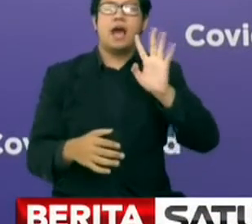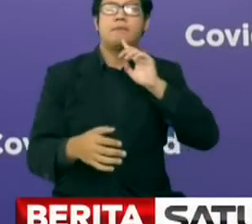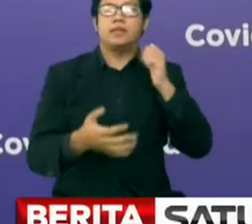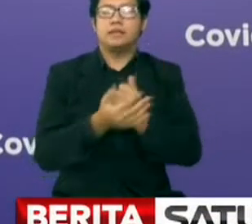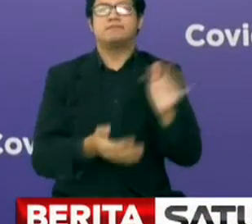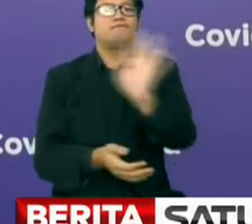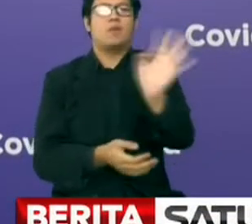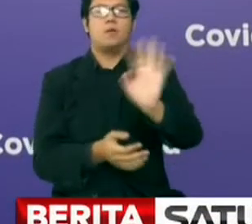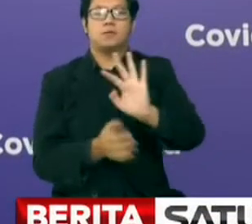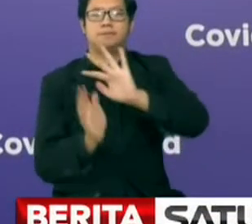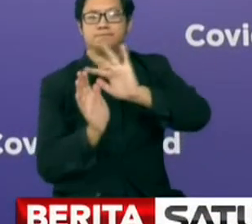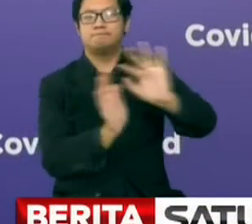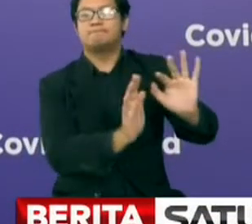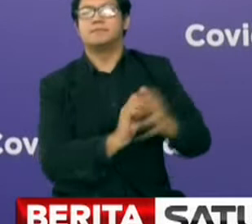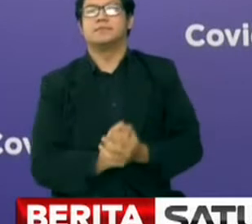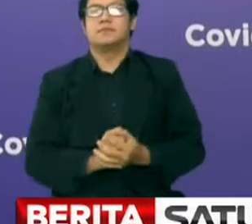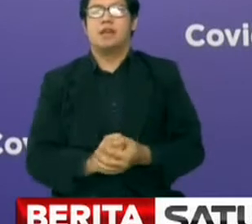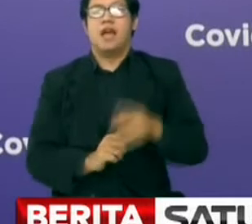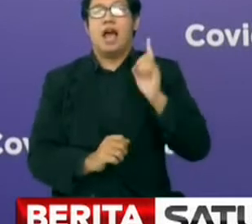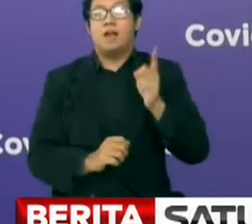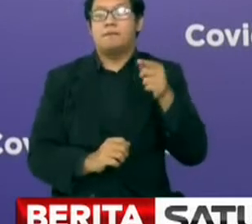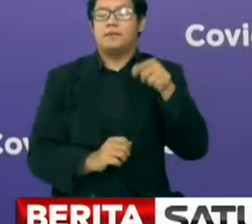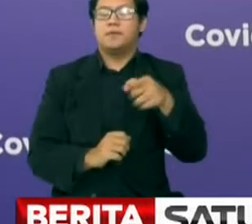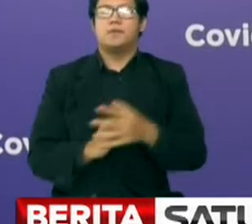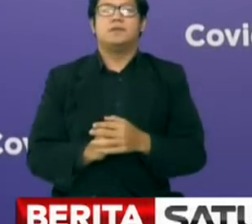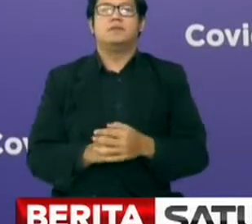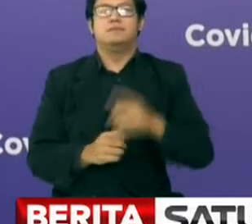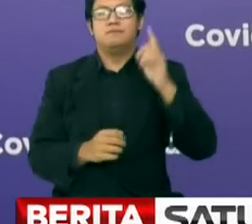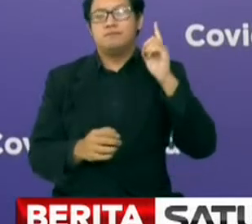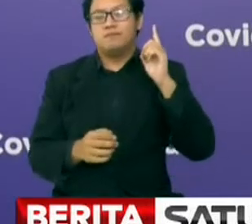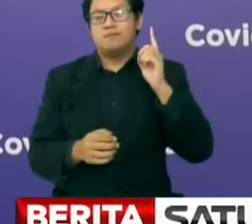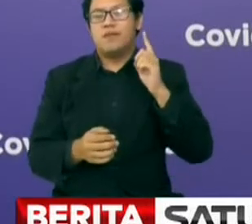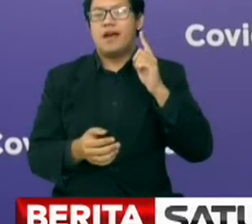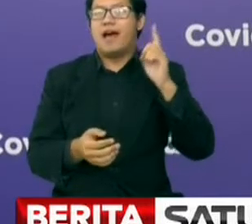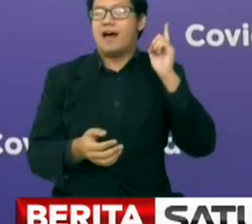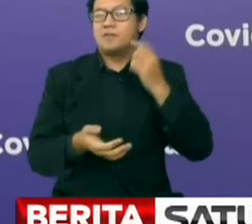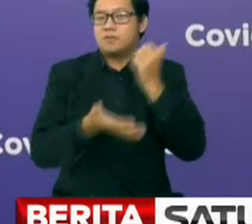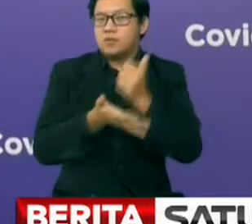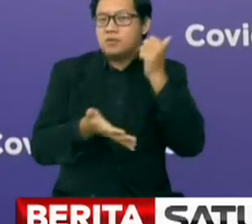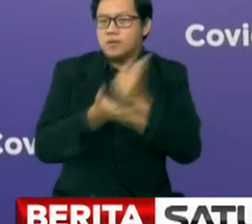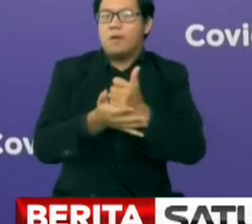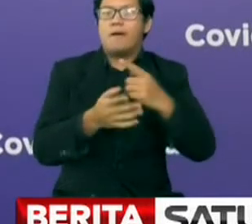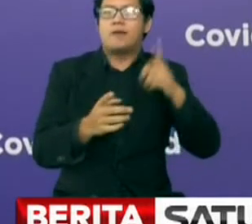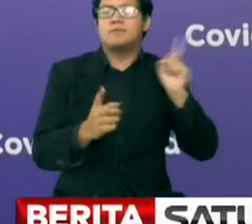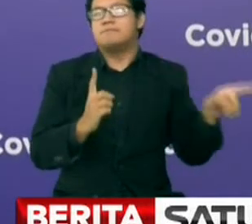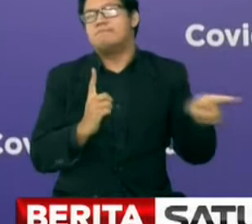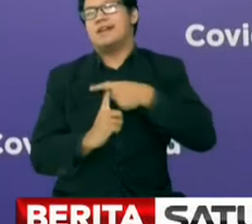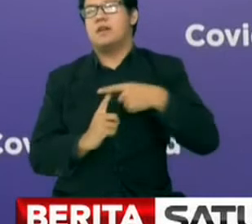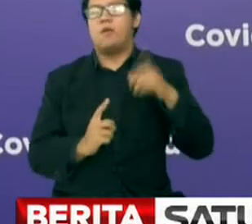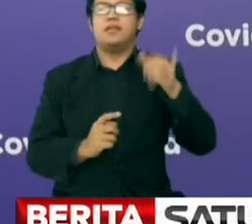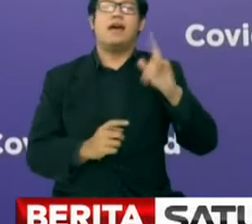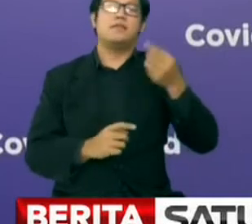Oleh karena itu betul-betul manakala kondisi terpaksa saja kita keluar dari rumah